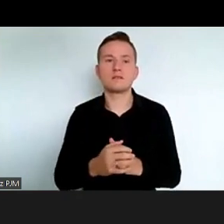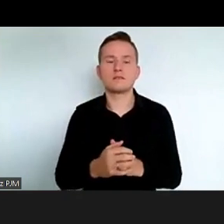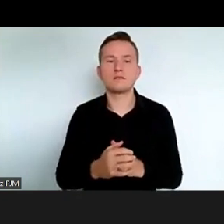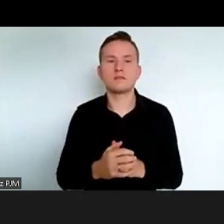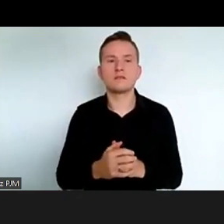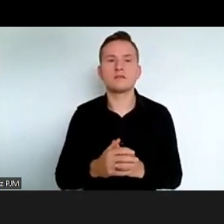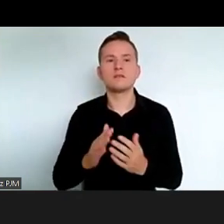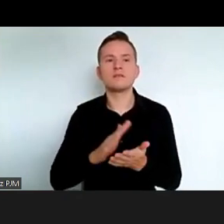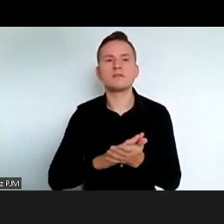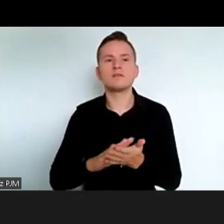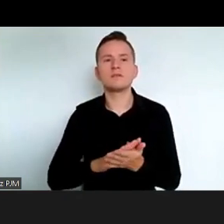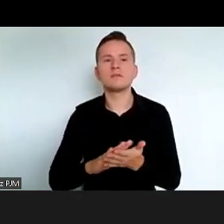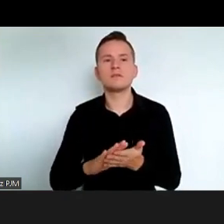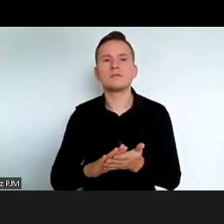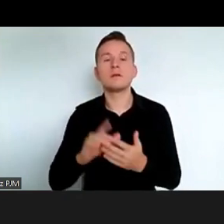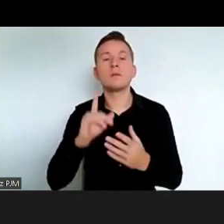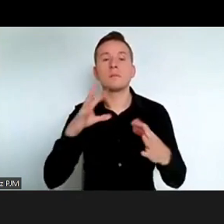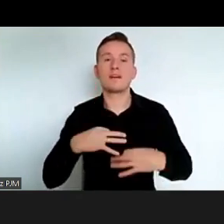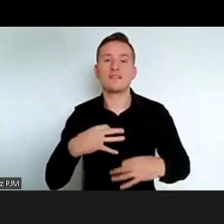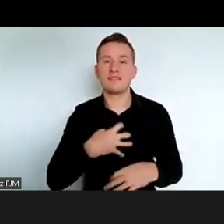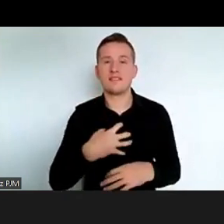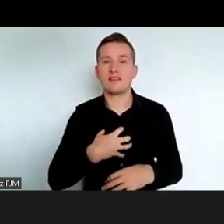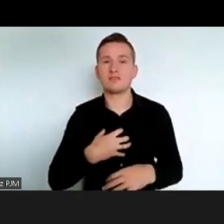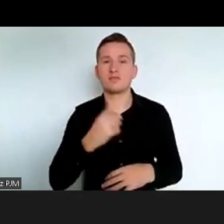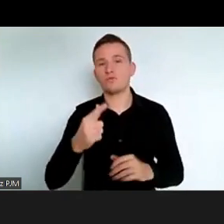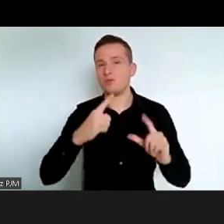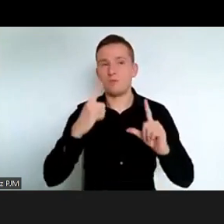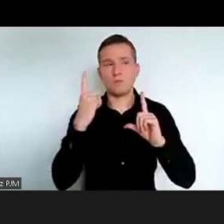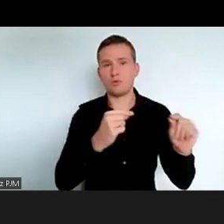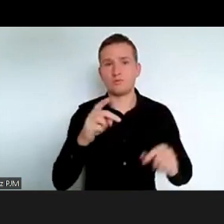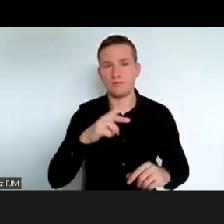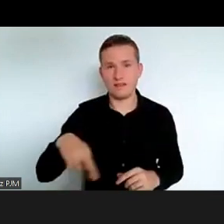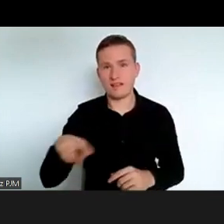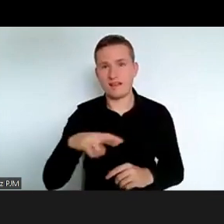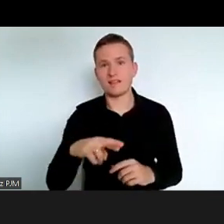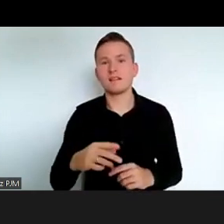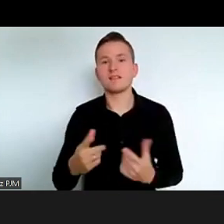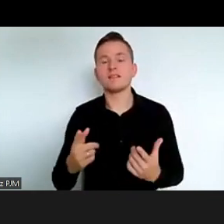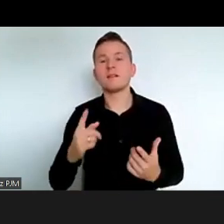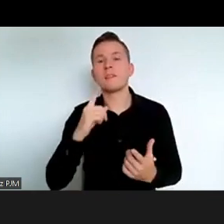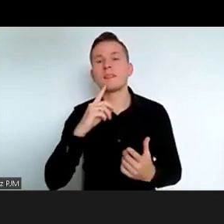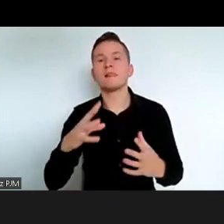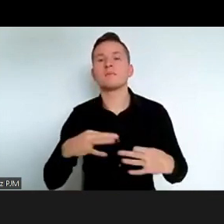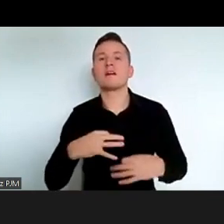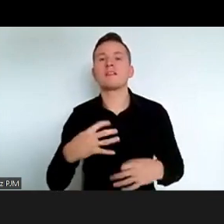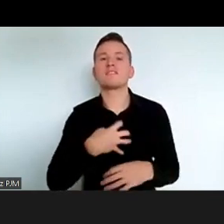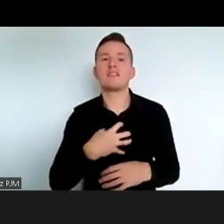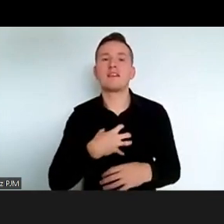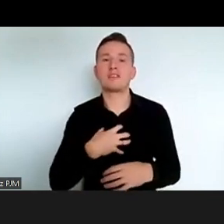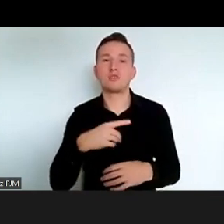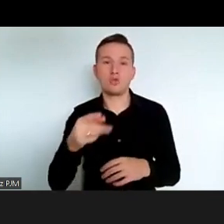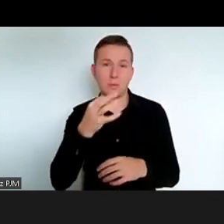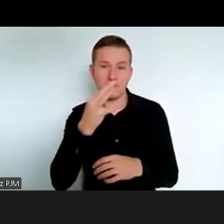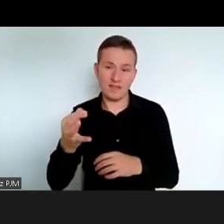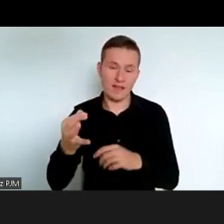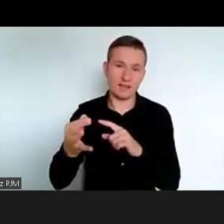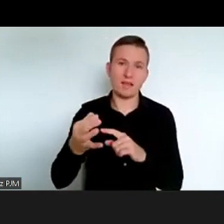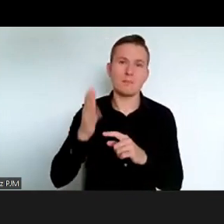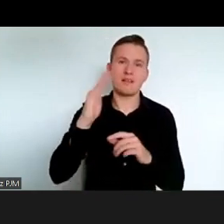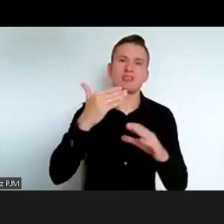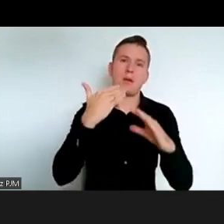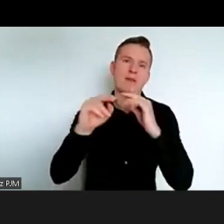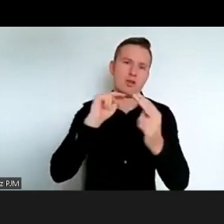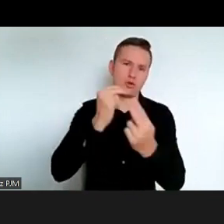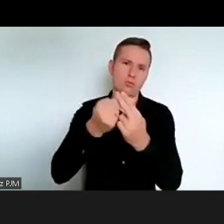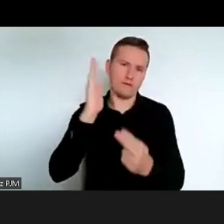Przepraszam, pan dyrektor musiał powrócić na radę, więc na to pytanie pan dyrektor odpowie mailowo. Poprosimy o udzielenie